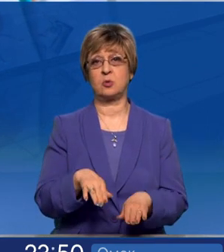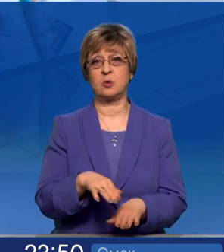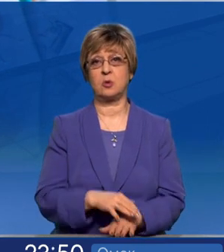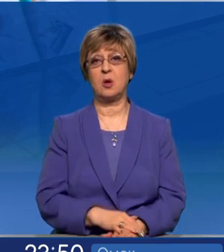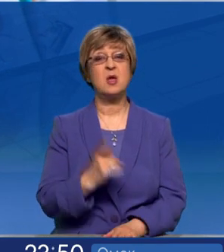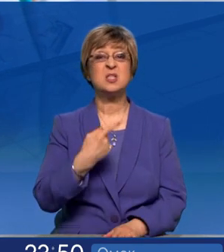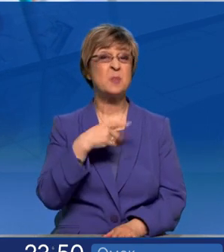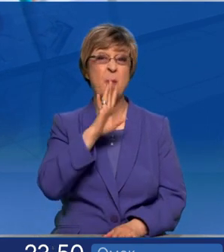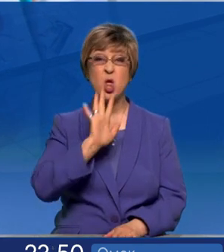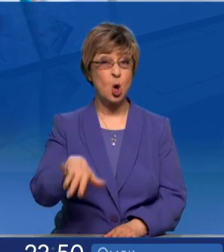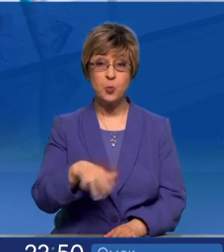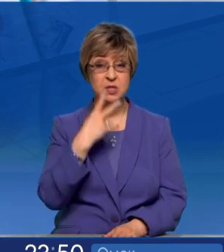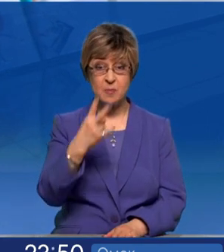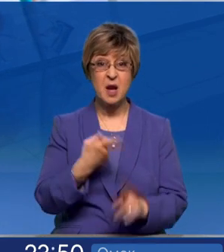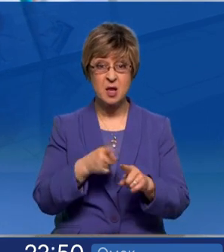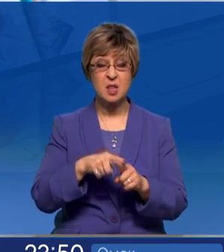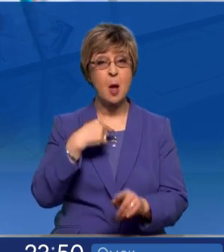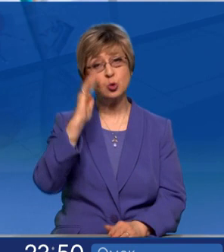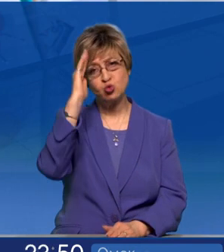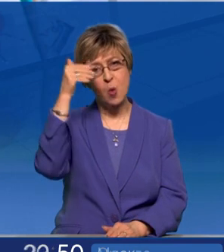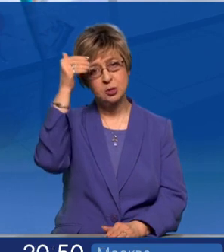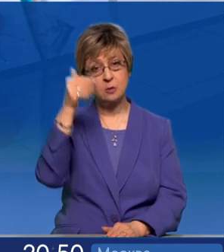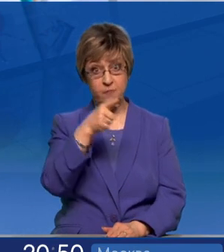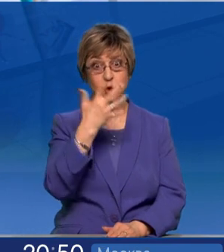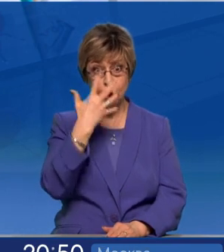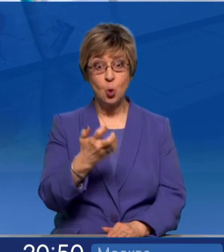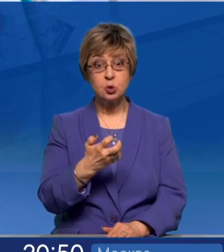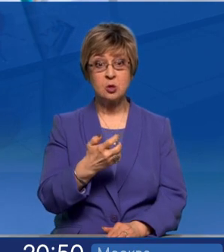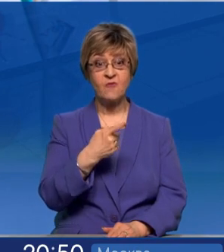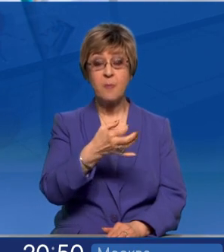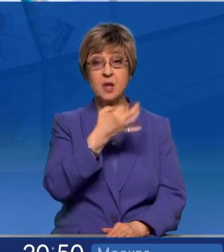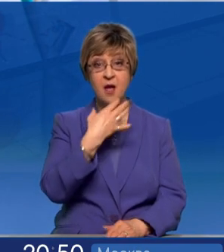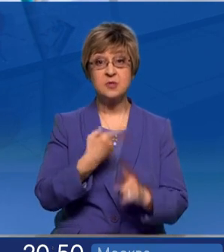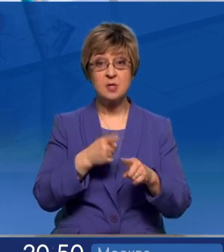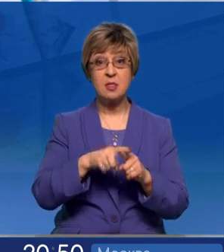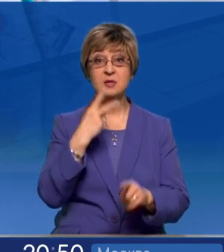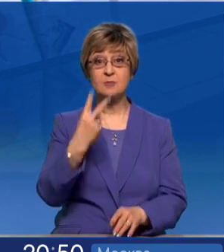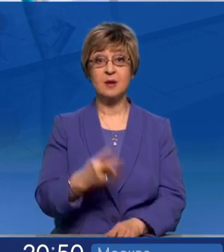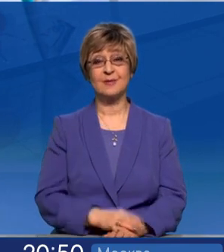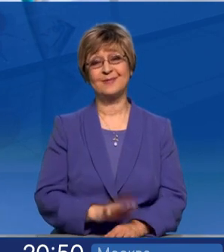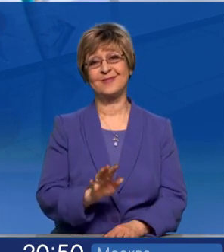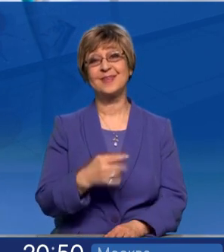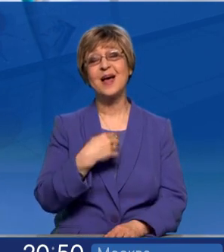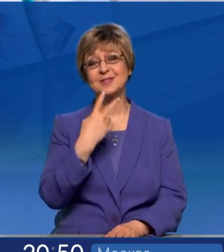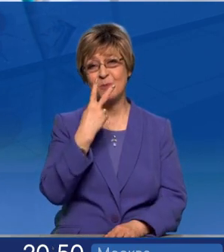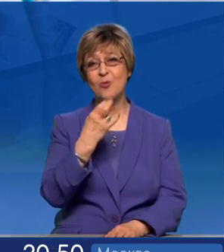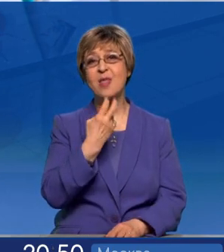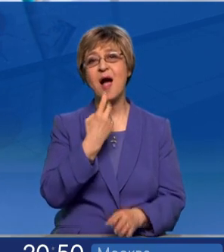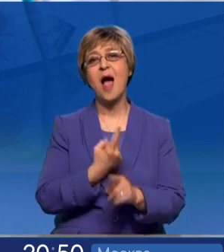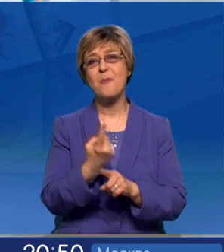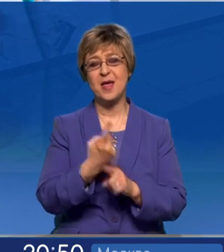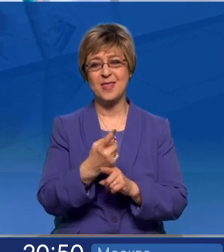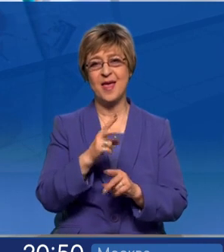не любил бы это. Вы сейчас серьезно? То есть это ваши ролики, да? Кинокомедии, конечно, я смотрю. Угу. Я люблю